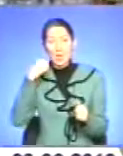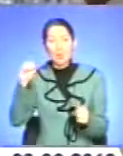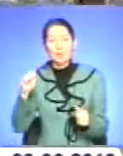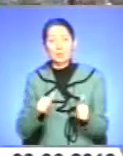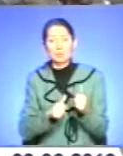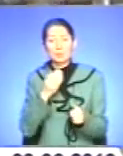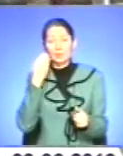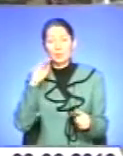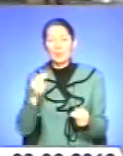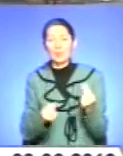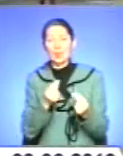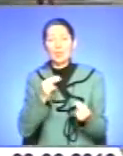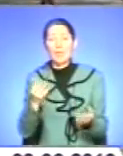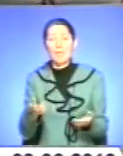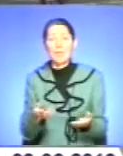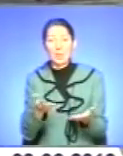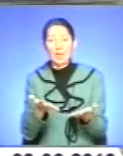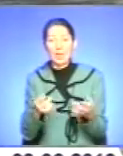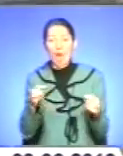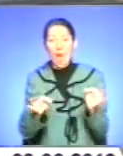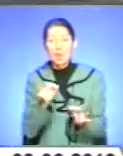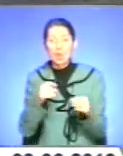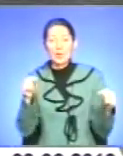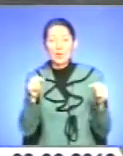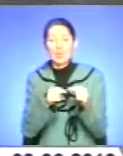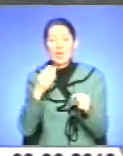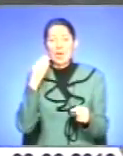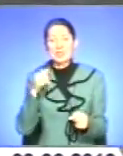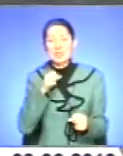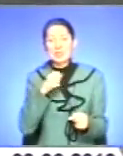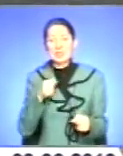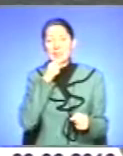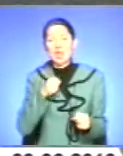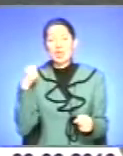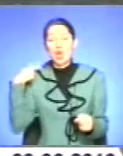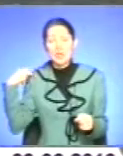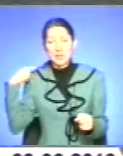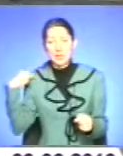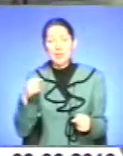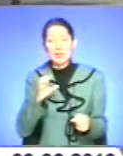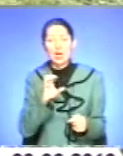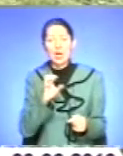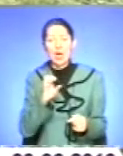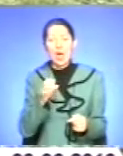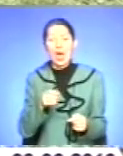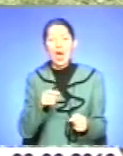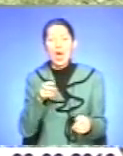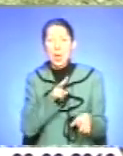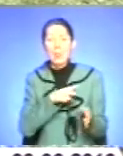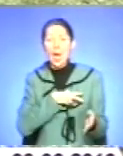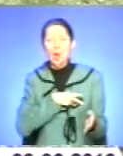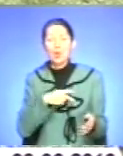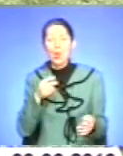змагань журі визнало старшого лейтенанта міліції Віталія Колцуняка, а нагороду за звання кращого голкіпера